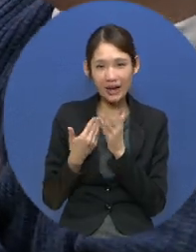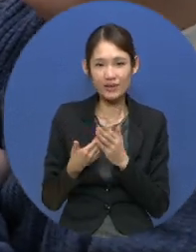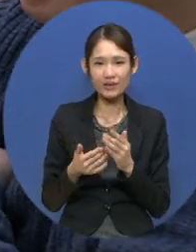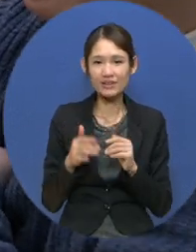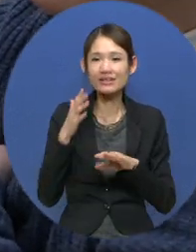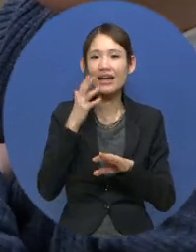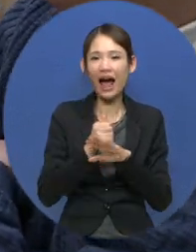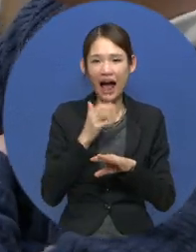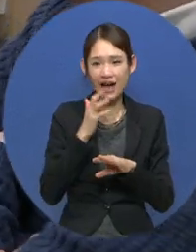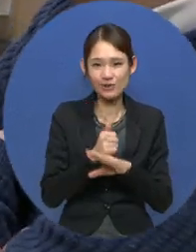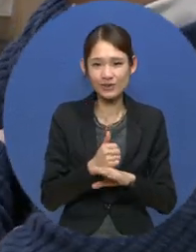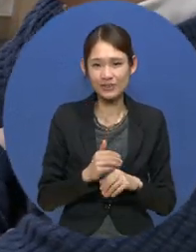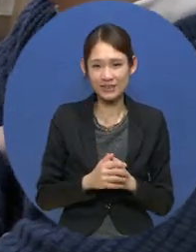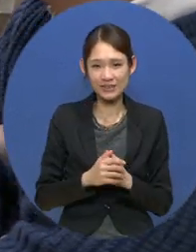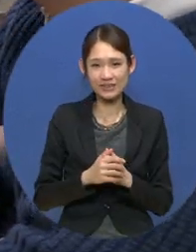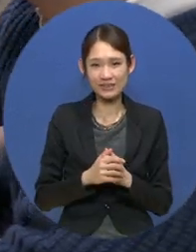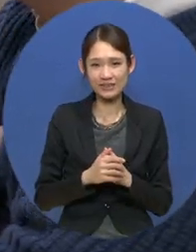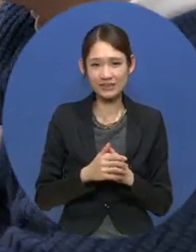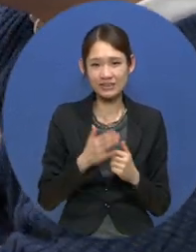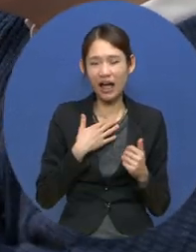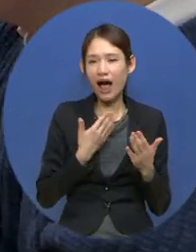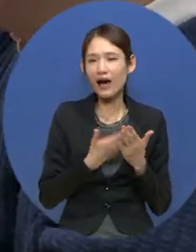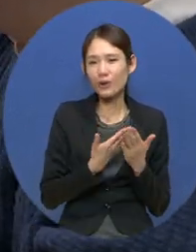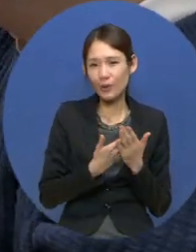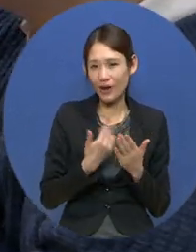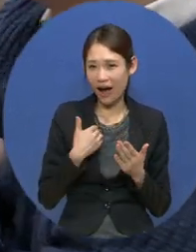나중에. 나중에. 나중에. 알려줘, 나중에.